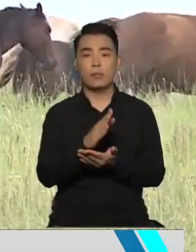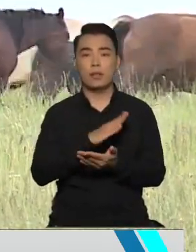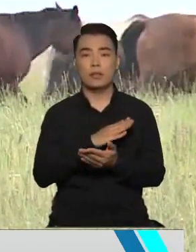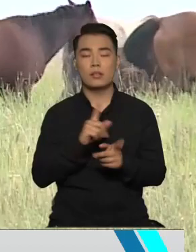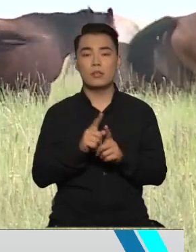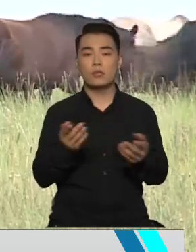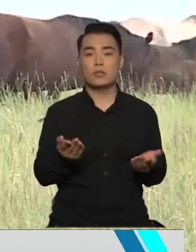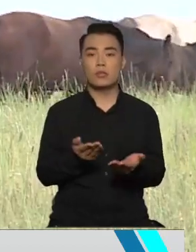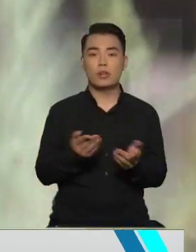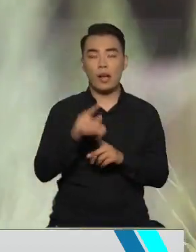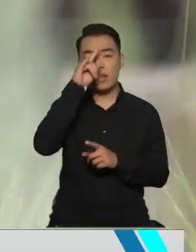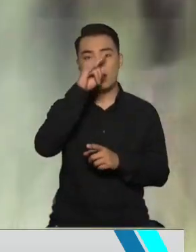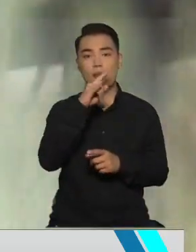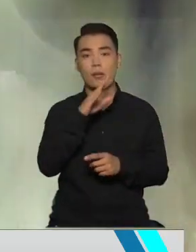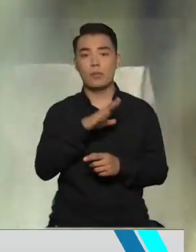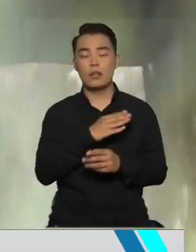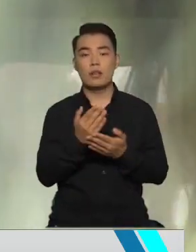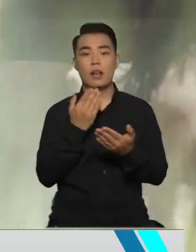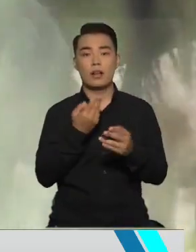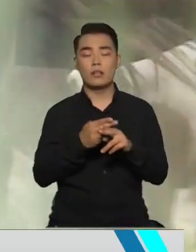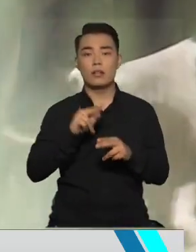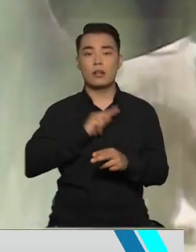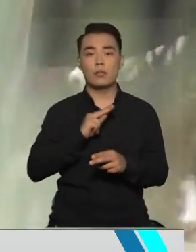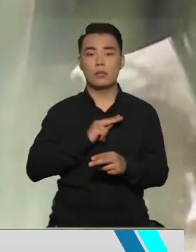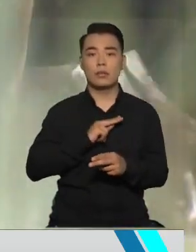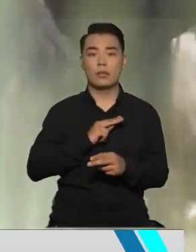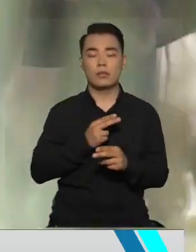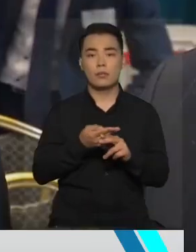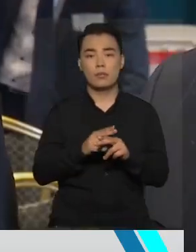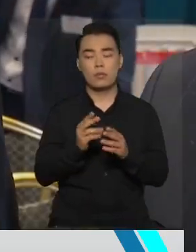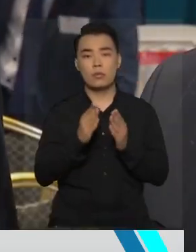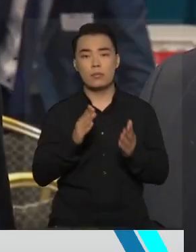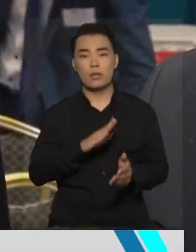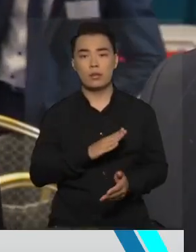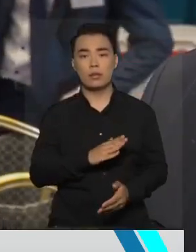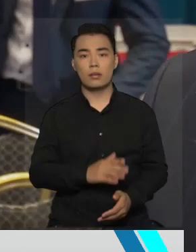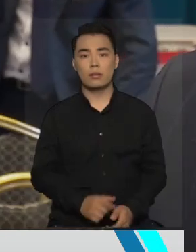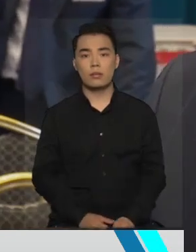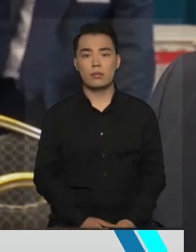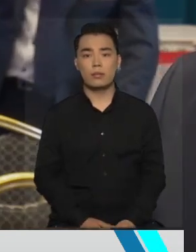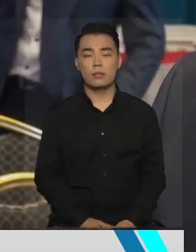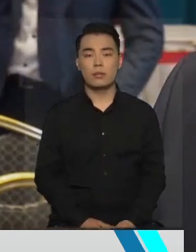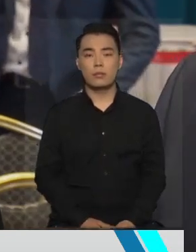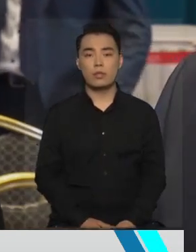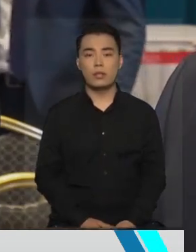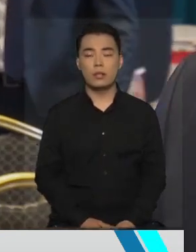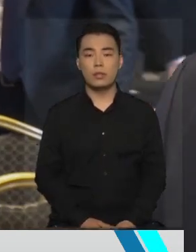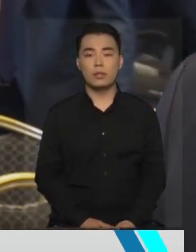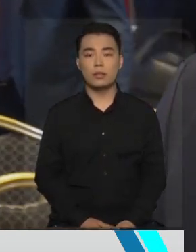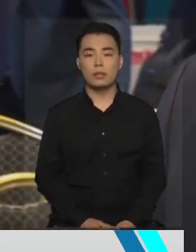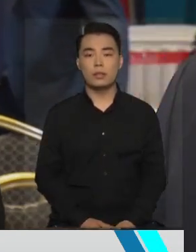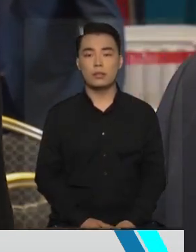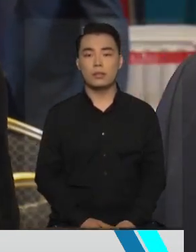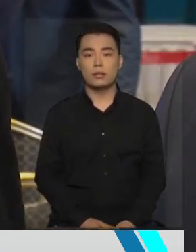лошади Пржевальского в Казахстан. Ранее такую работу уже проделали в Монголии. И сейчас мы будем